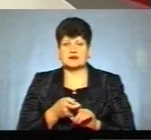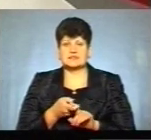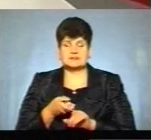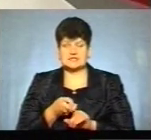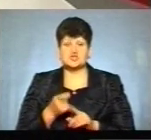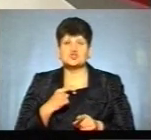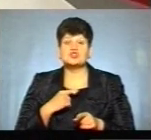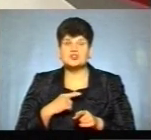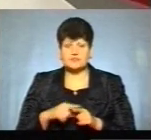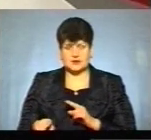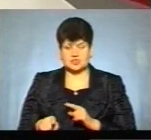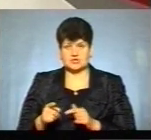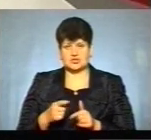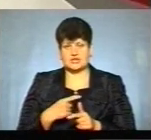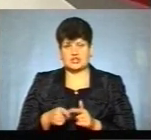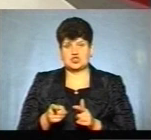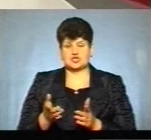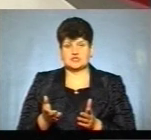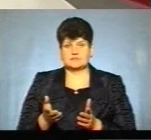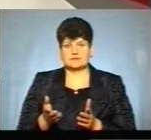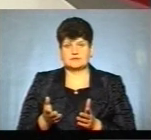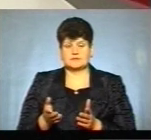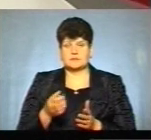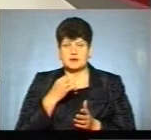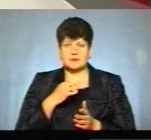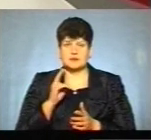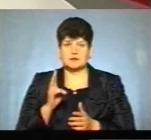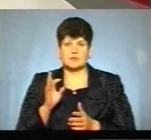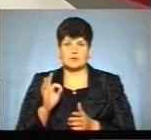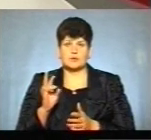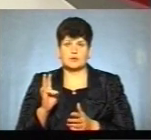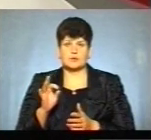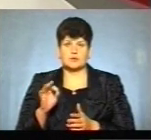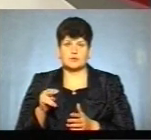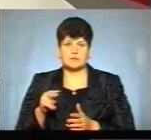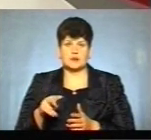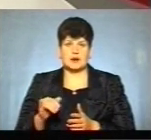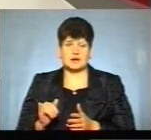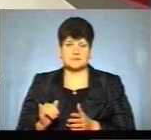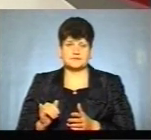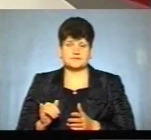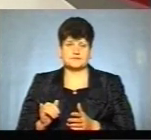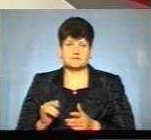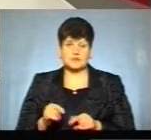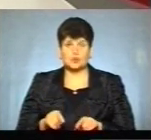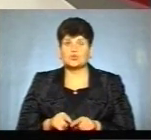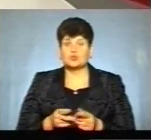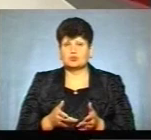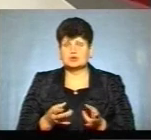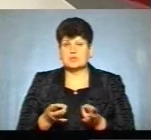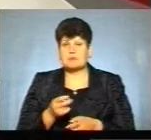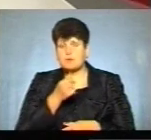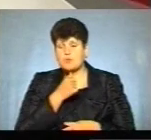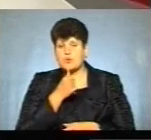швидше, ніж препарати коноплі, я так думаю. Тому треба